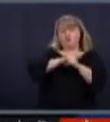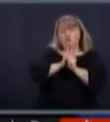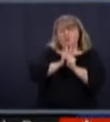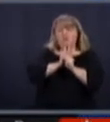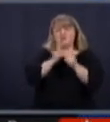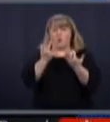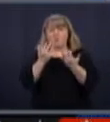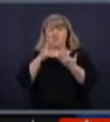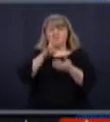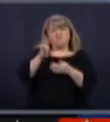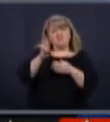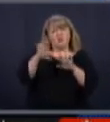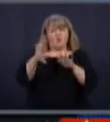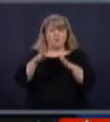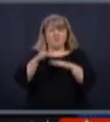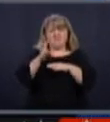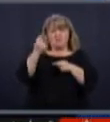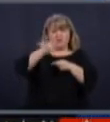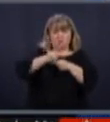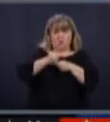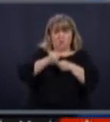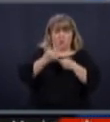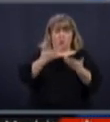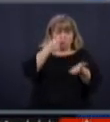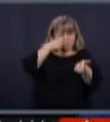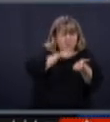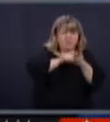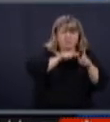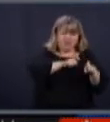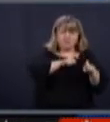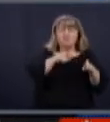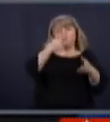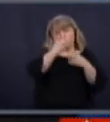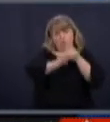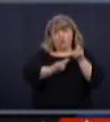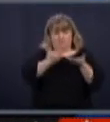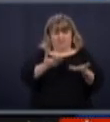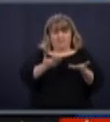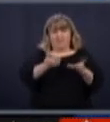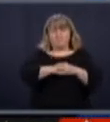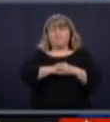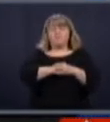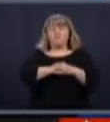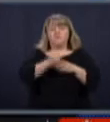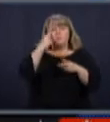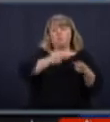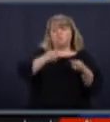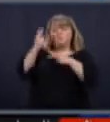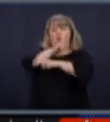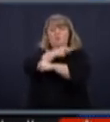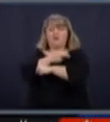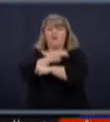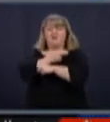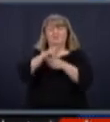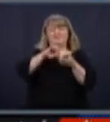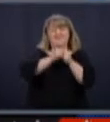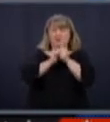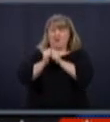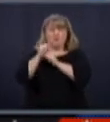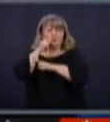doublé le nombre de tests. Et pour les hospitalisations, bien, ça fluctue de jour en jour, mais si on compare avec il y a une